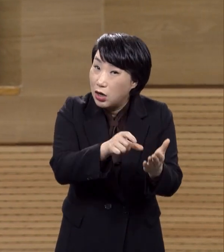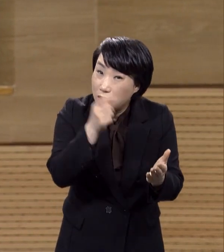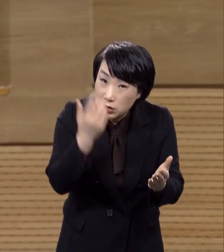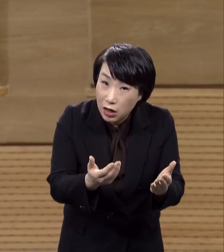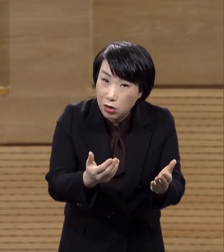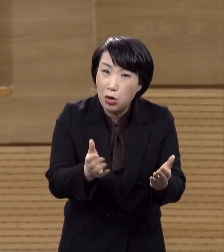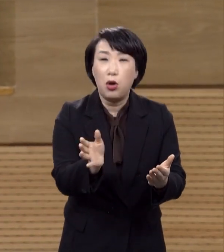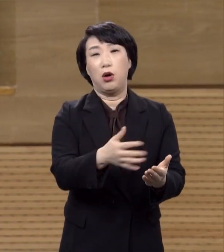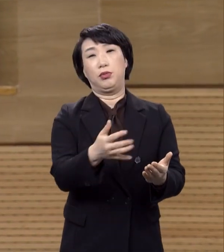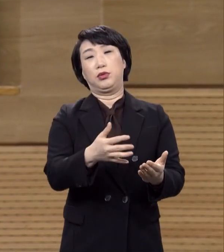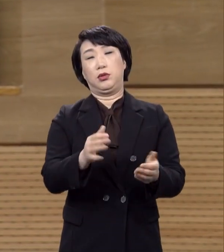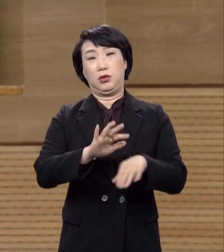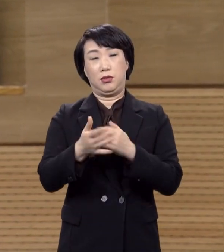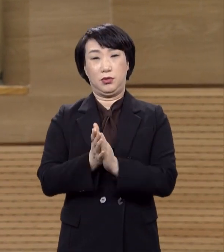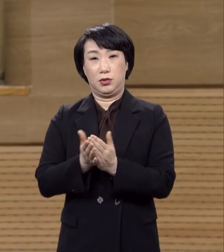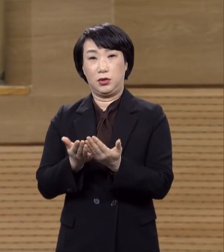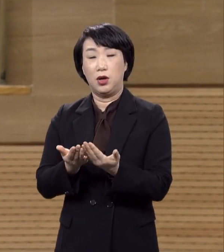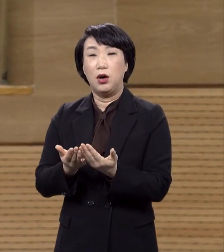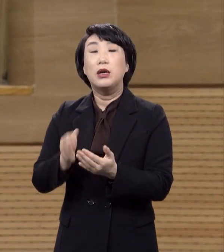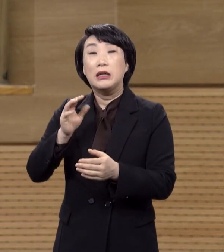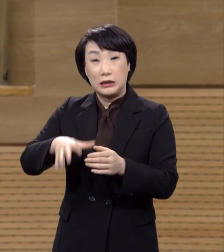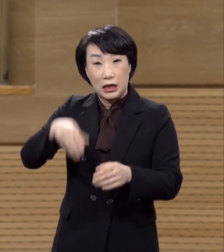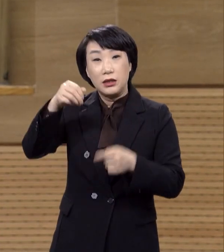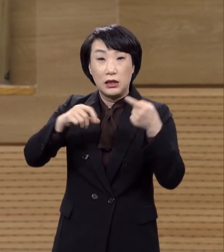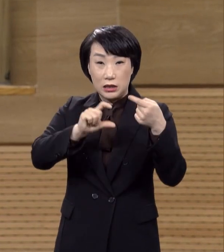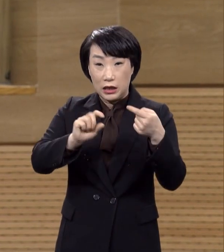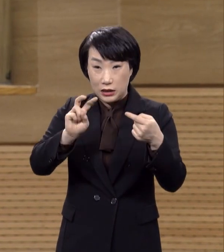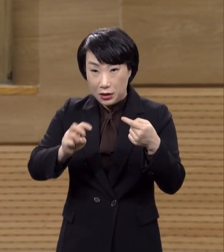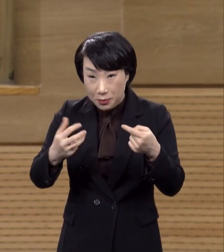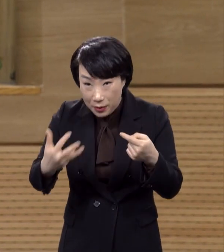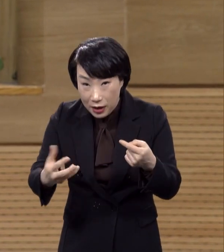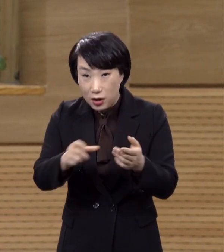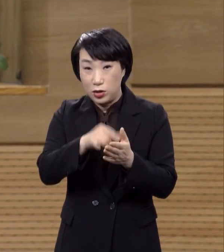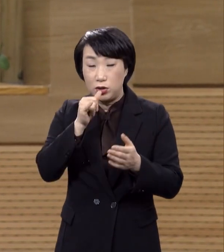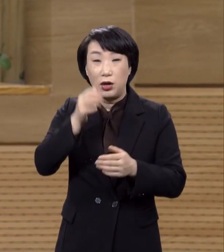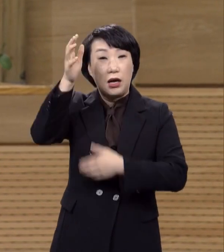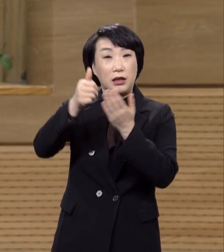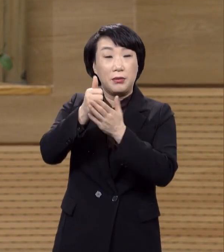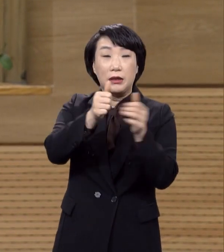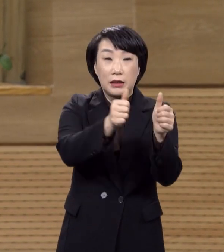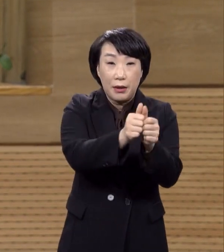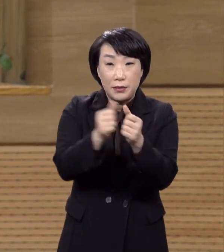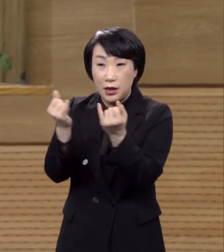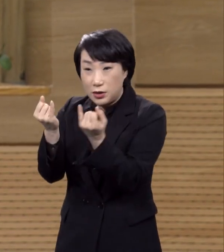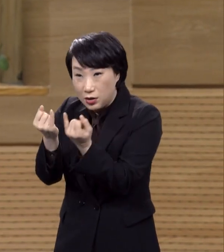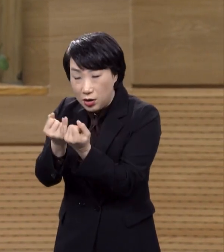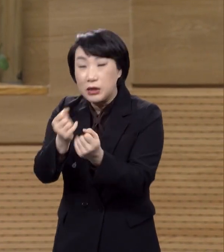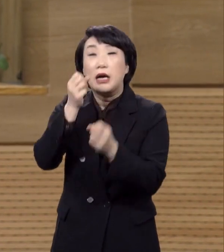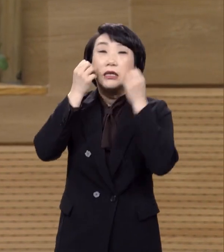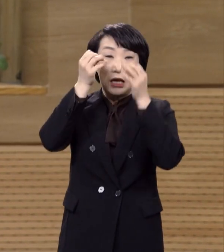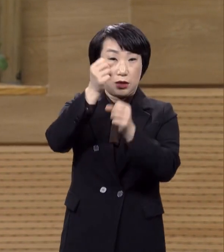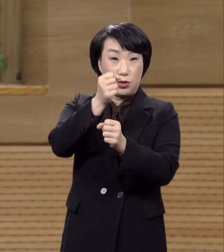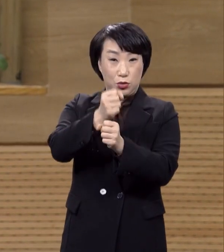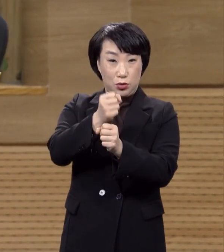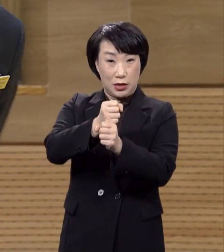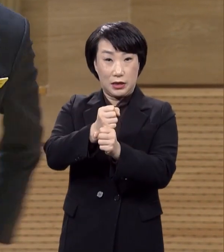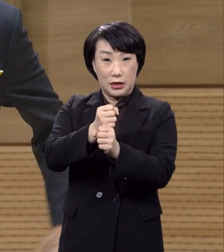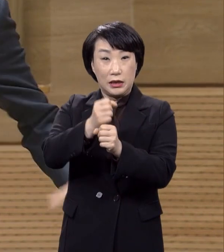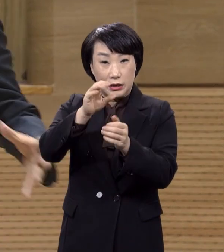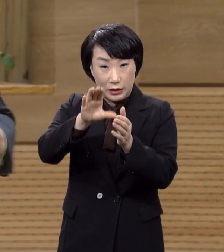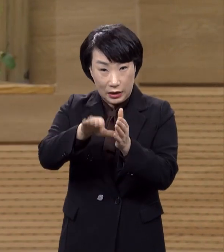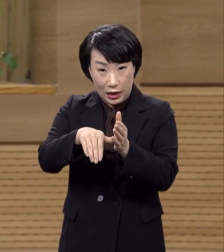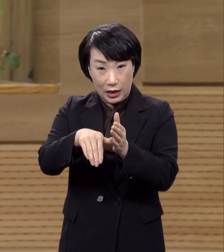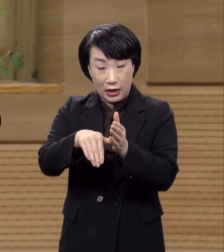있는가? 창세기 1장 28절에 하나님께서 남자와 여자를 창조하실